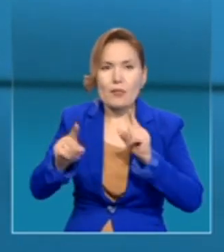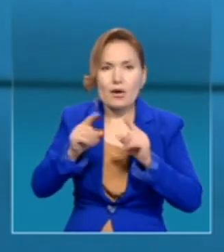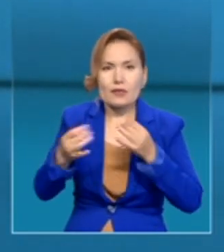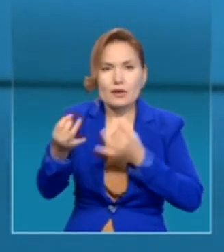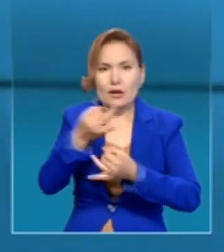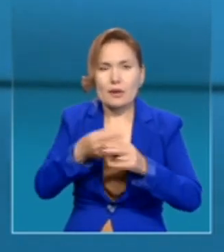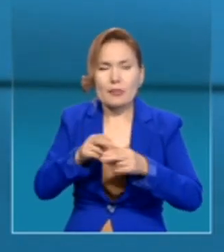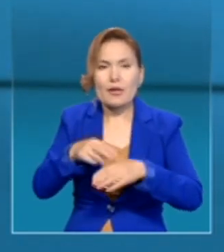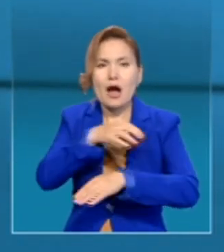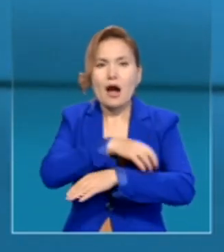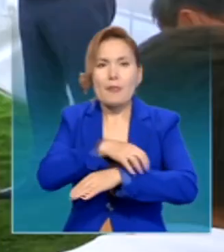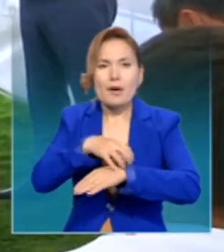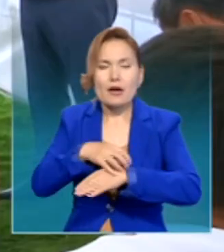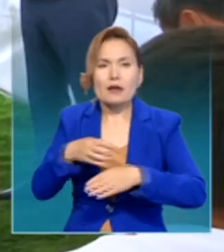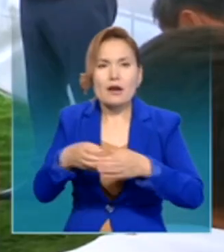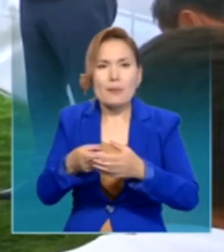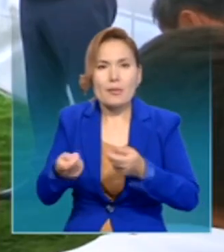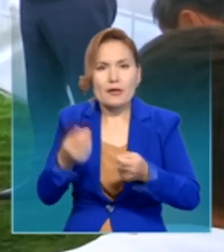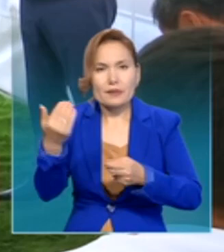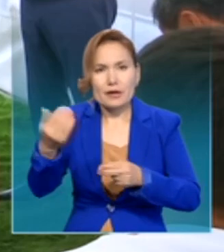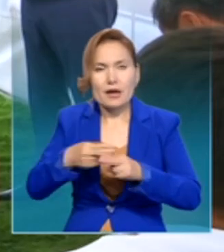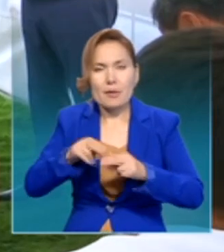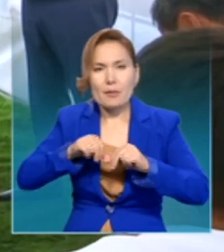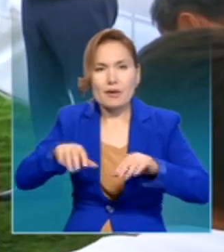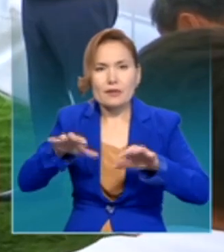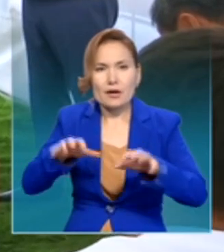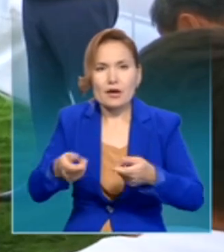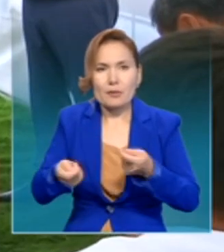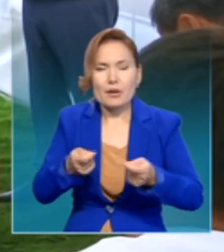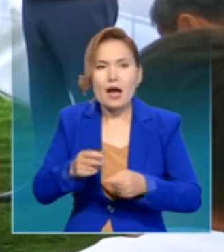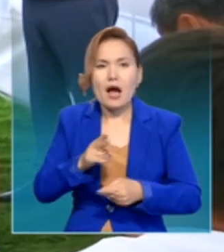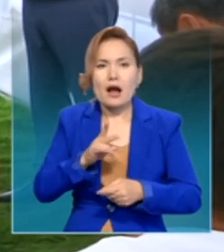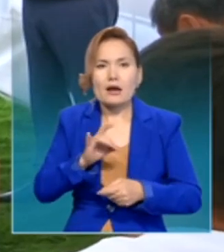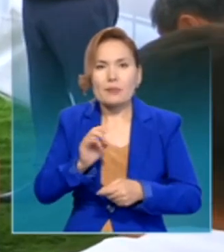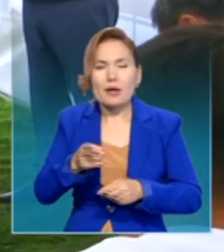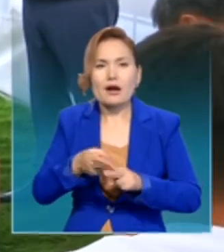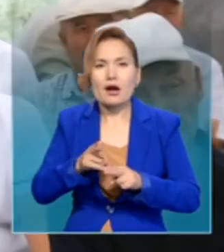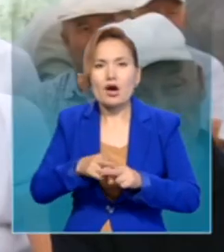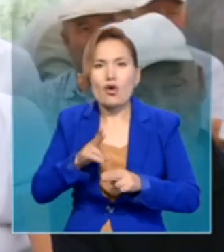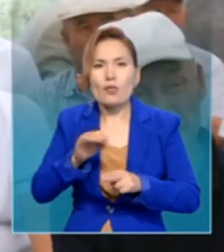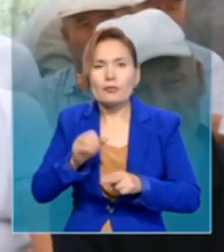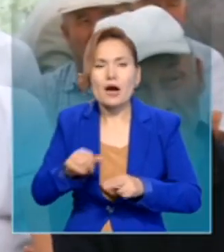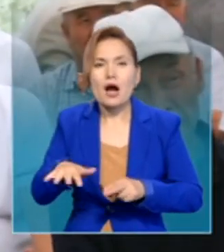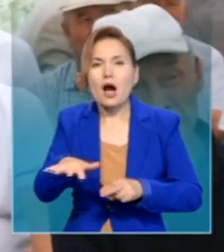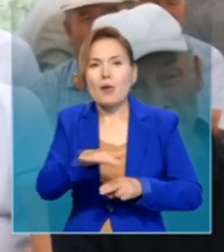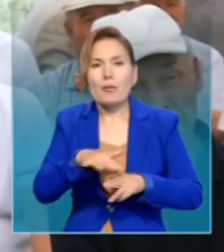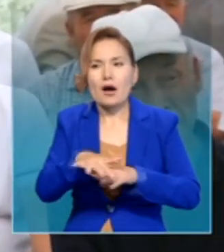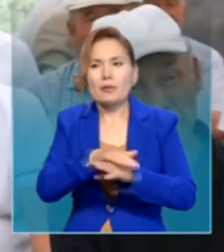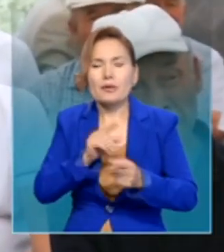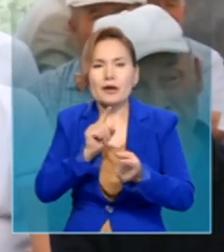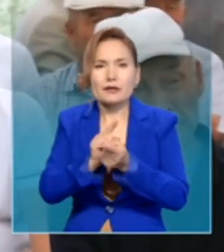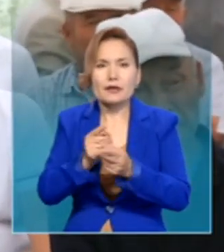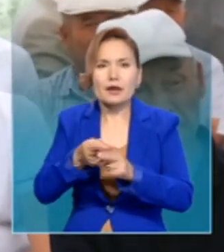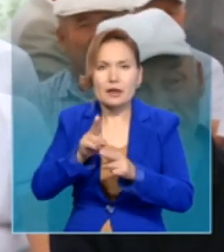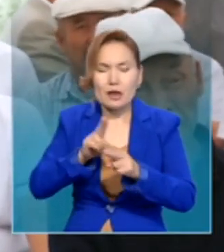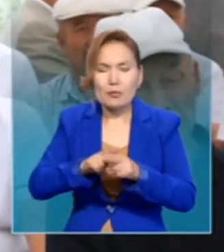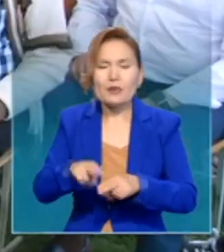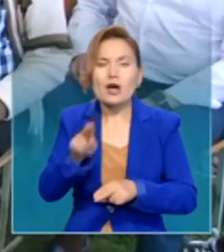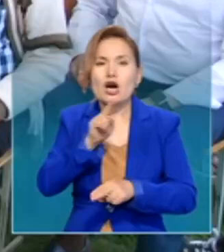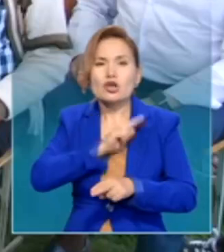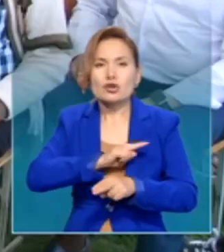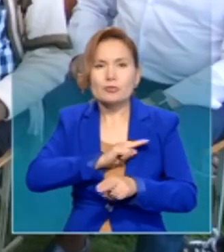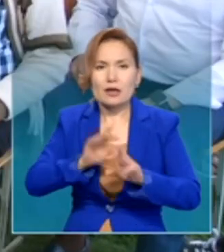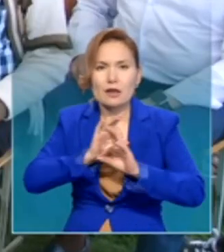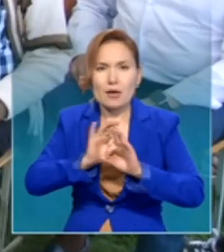мәлімдеді. Партия хатшысы, жер аманаты комиссиясының төрағасы Дәулет Кәрбек Қобда ауданындағы тұрғындармен кездесіп, атқарылып жатқан